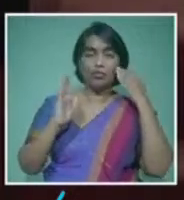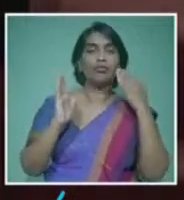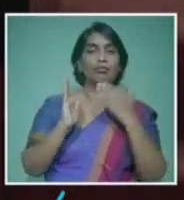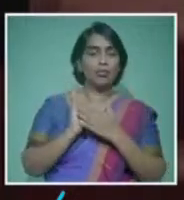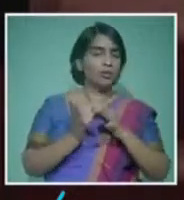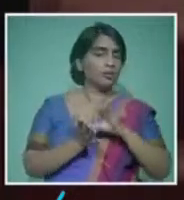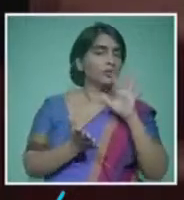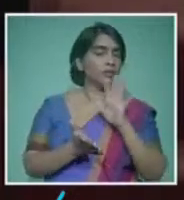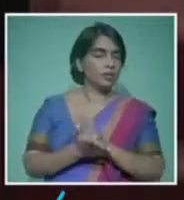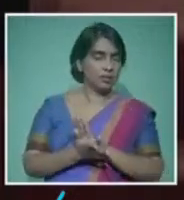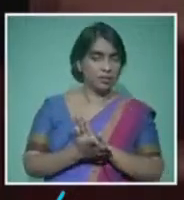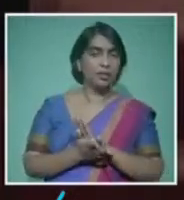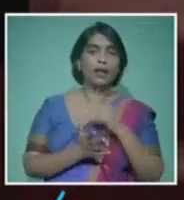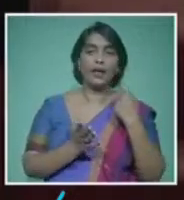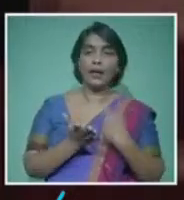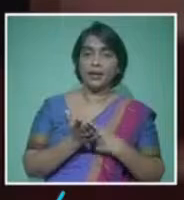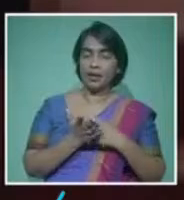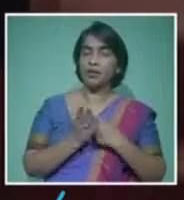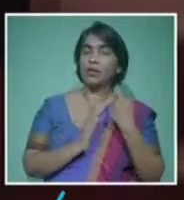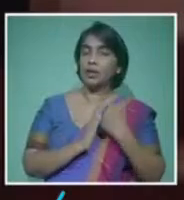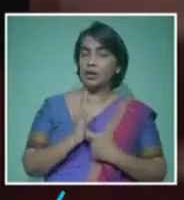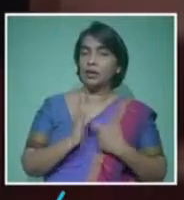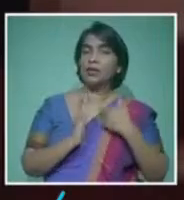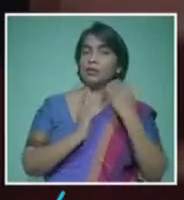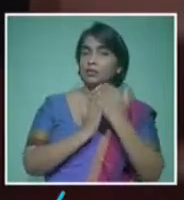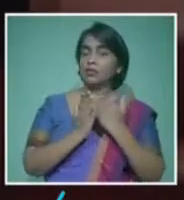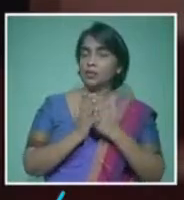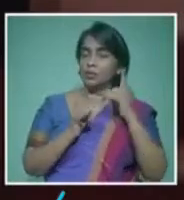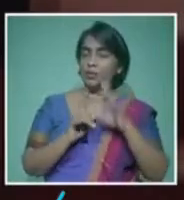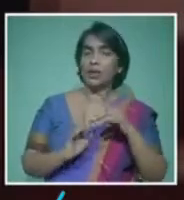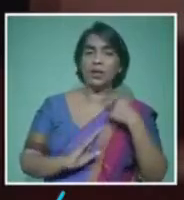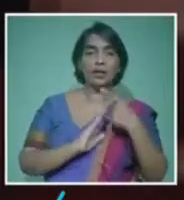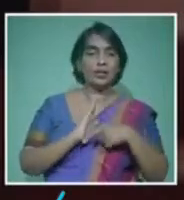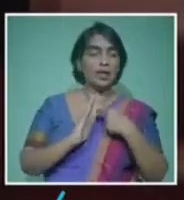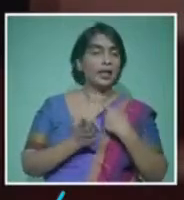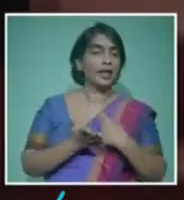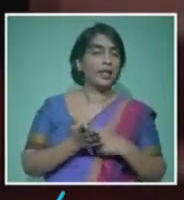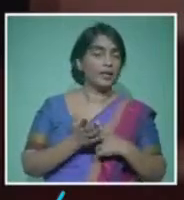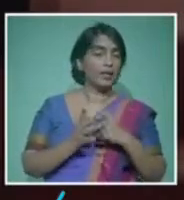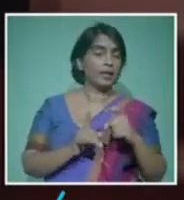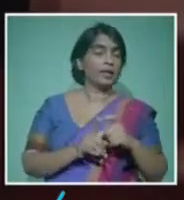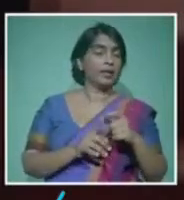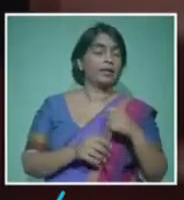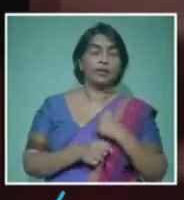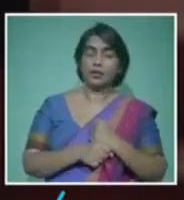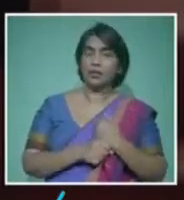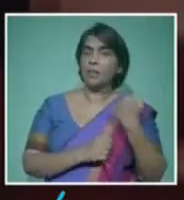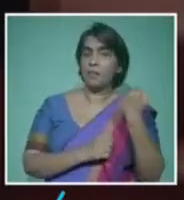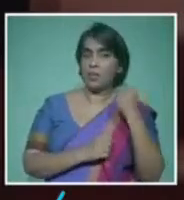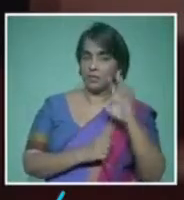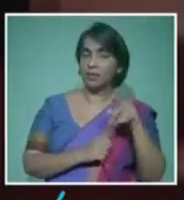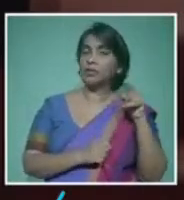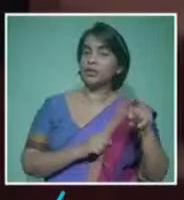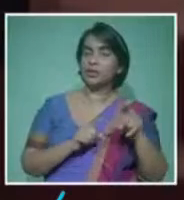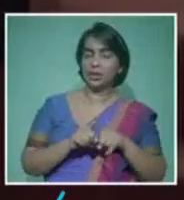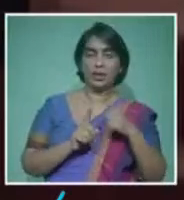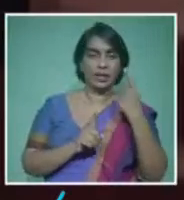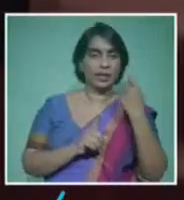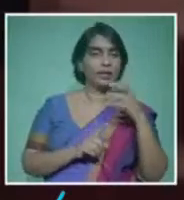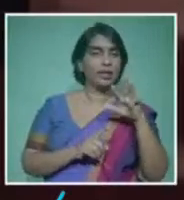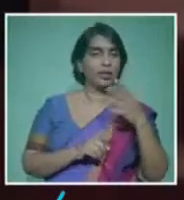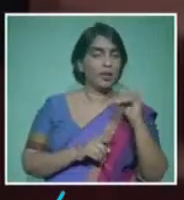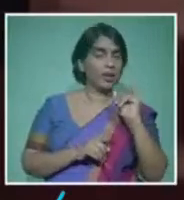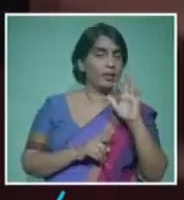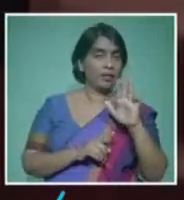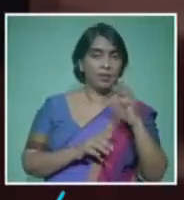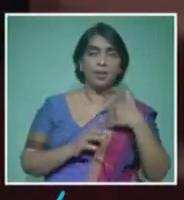තීරණ ගැනීමට රේගු ආඥා පනතේ විධි විධාන අනුව ශ්‍රී ලංකා රේගු අධ්‍යක්ෂ ජනරාල්වරයාට බලතල ඇත. ඒ අනුව 1969 අංක